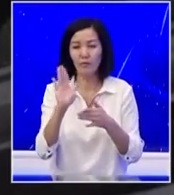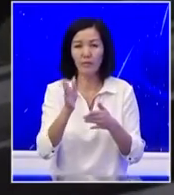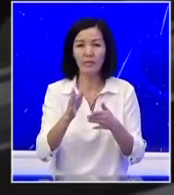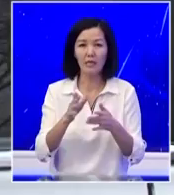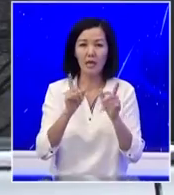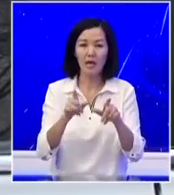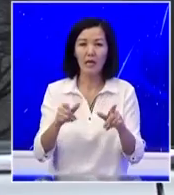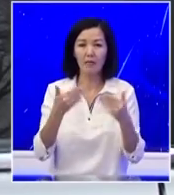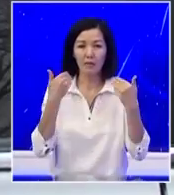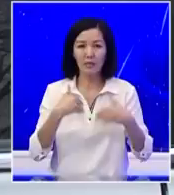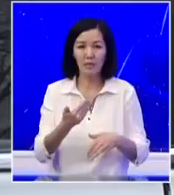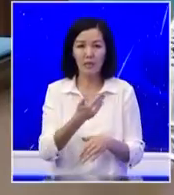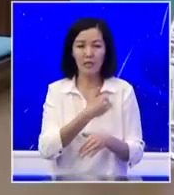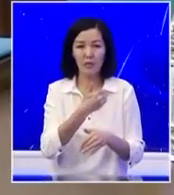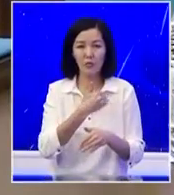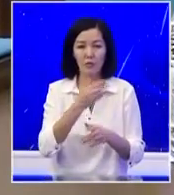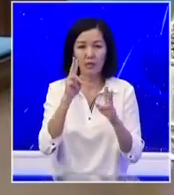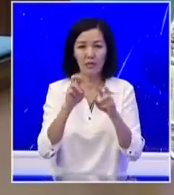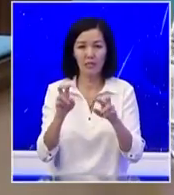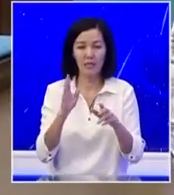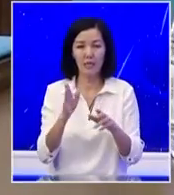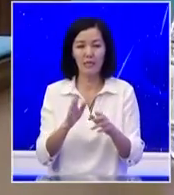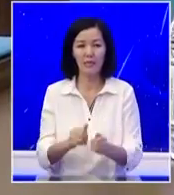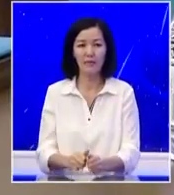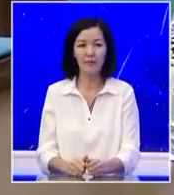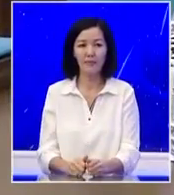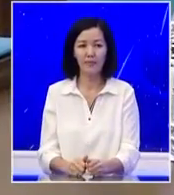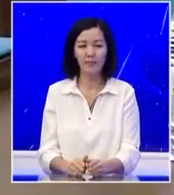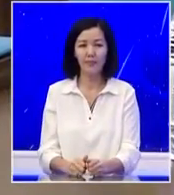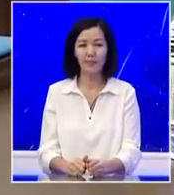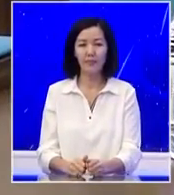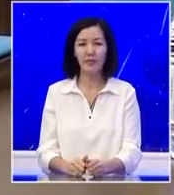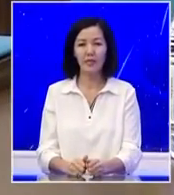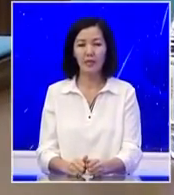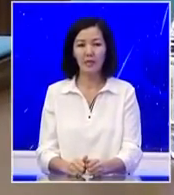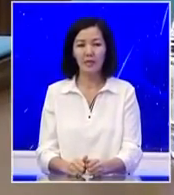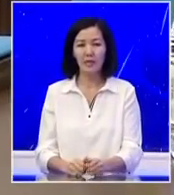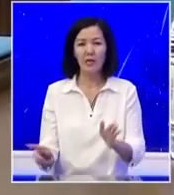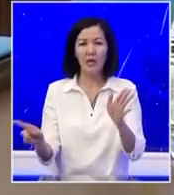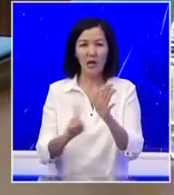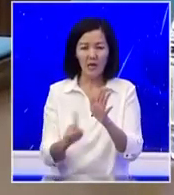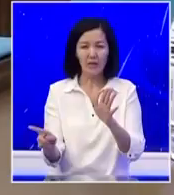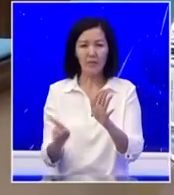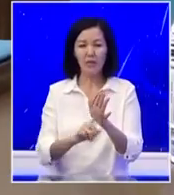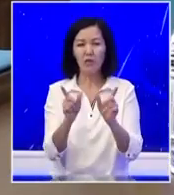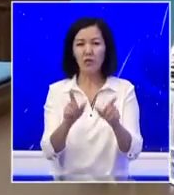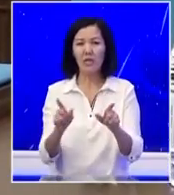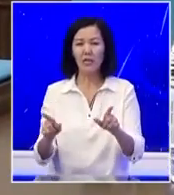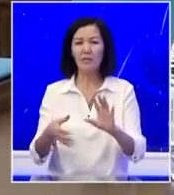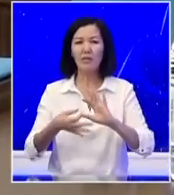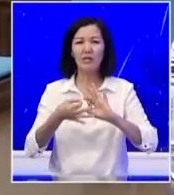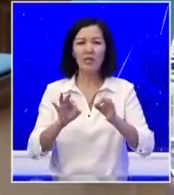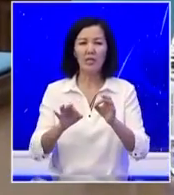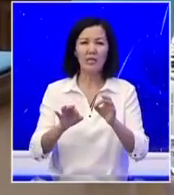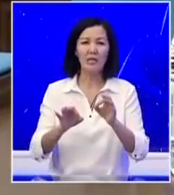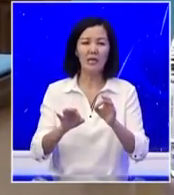жолаушылардың дене қызуы тексеріледі. Бастысы... Еще раз говорю, праздно сатайшихся, которые вот туда-сюда, понимаешь? Там группы,